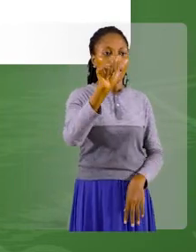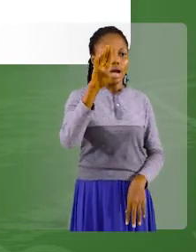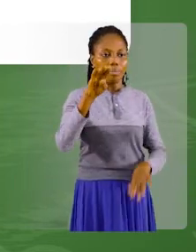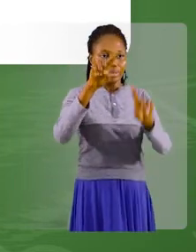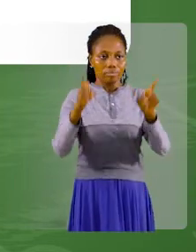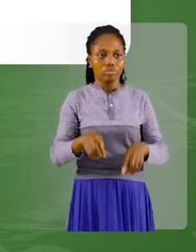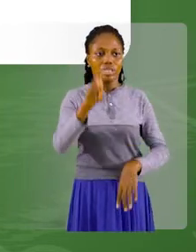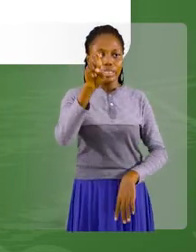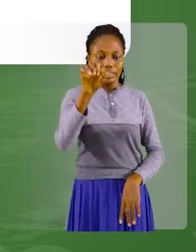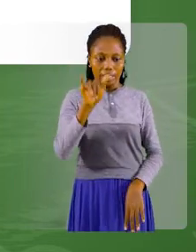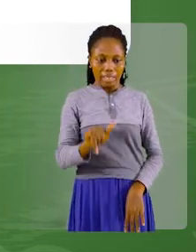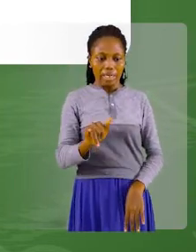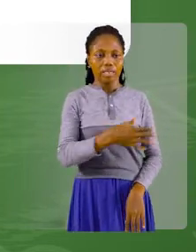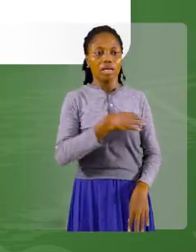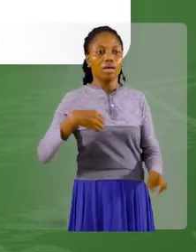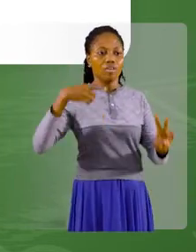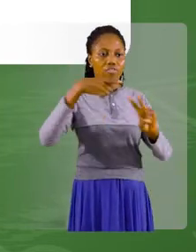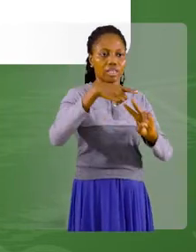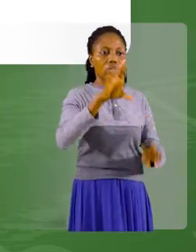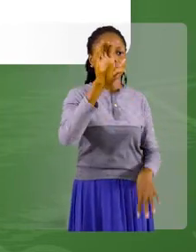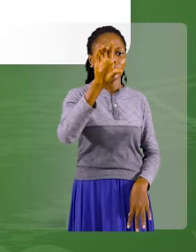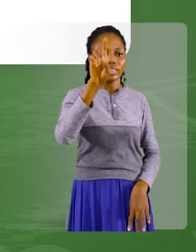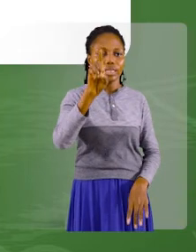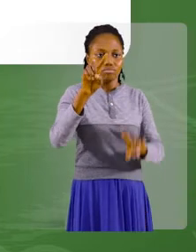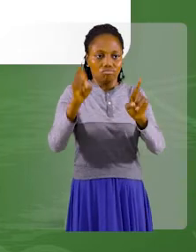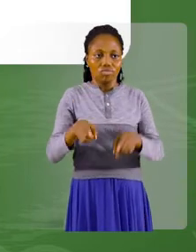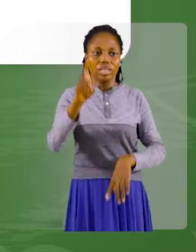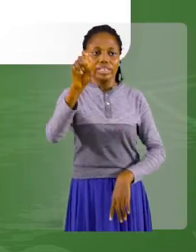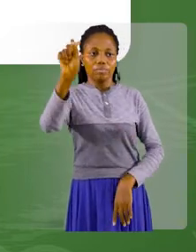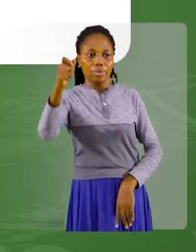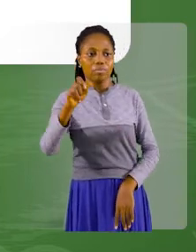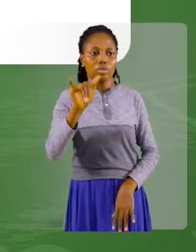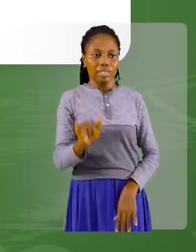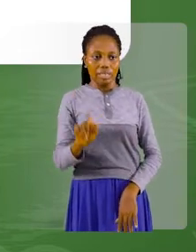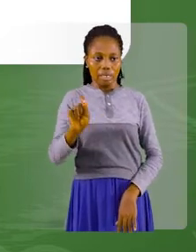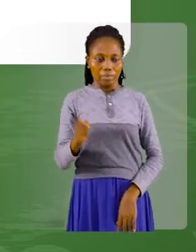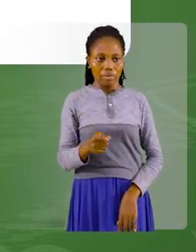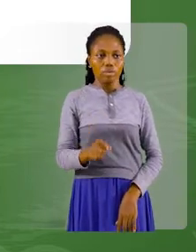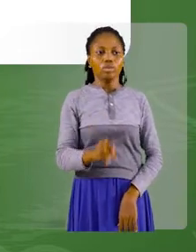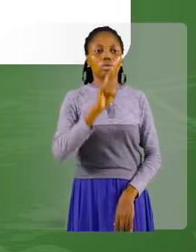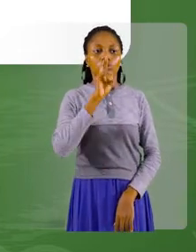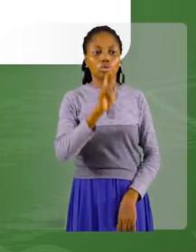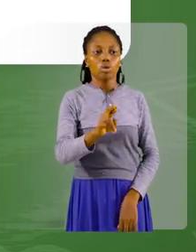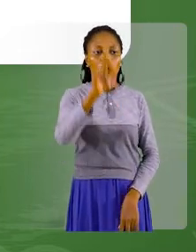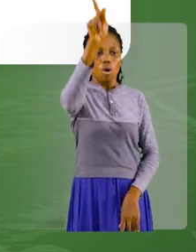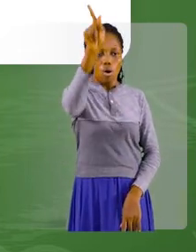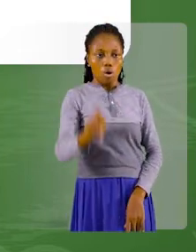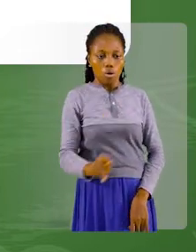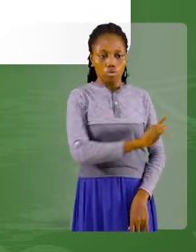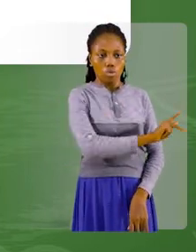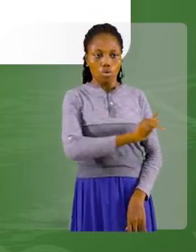X, Y et le vecteur CD de coordonnées X', Y'